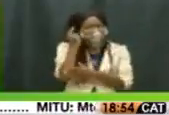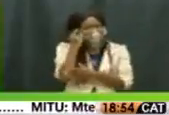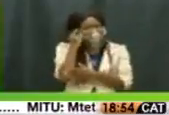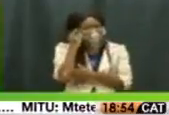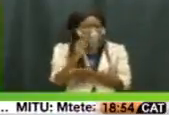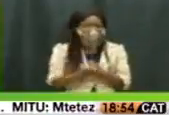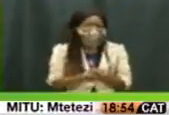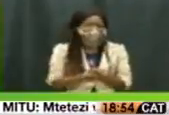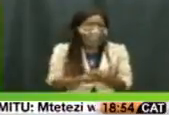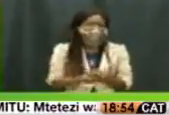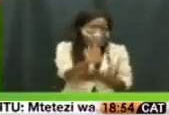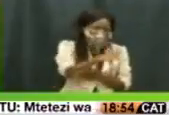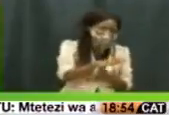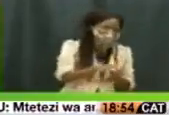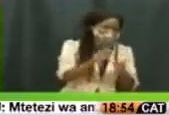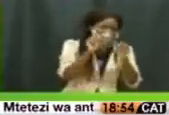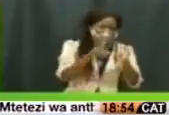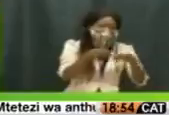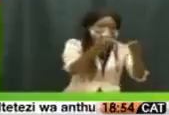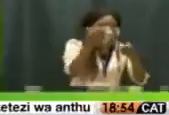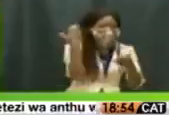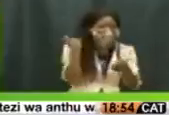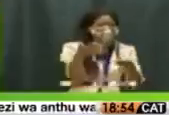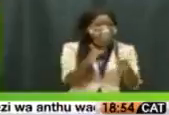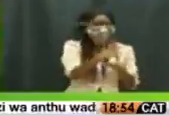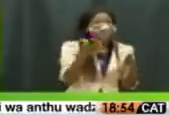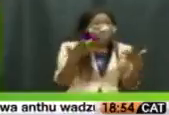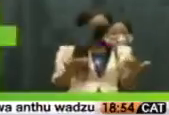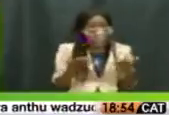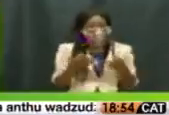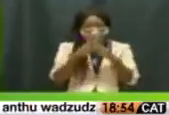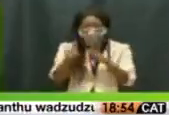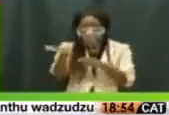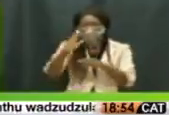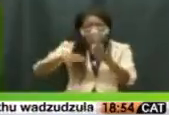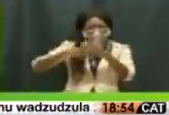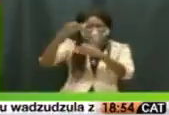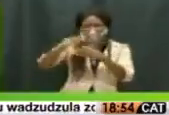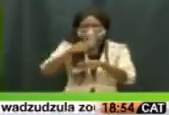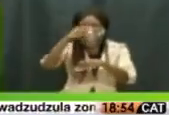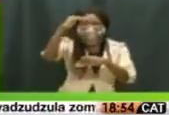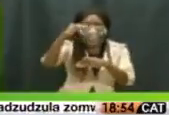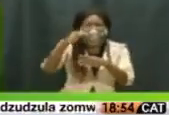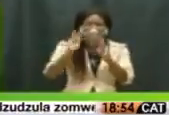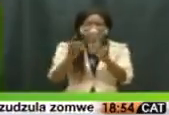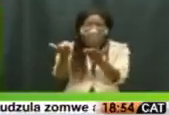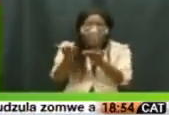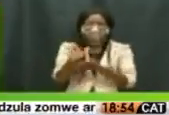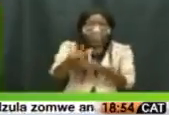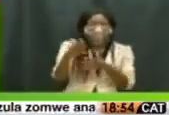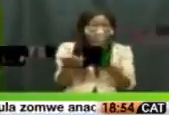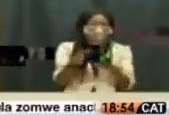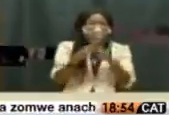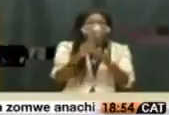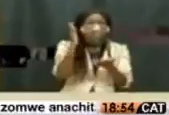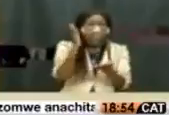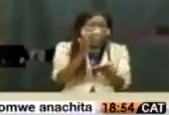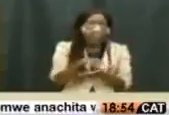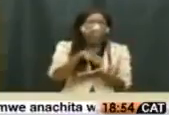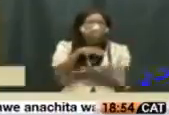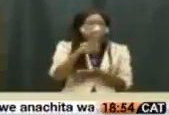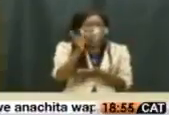kale koma zoona zake ndizakuti katemerayo wafika mawa lenelenele chabwino zimwe kwambiri